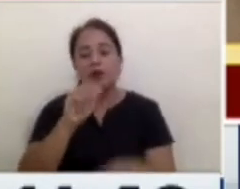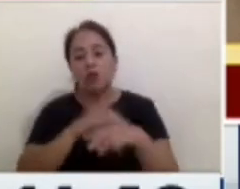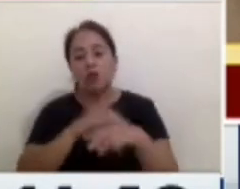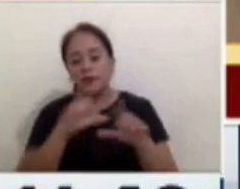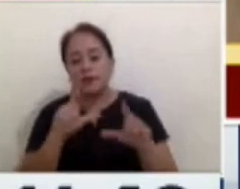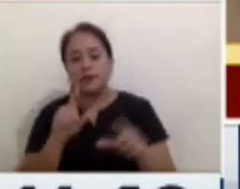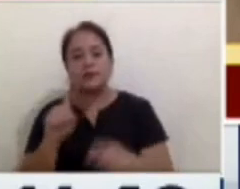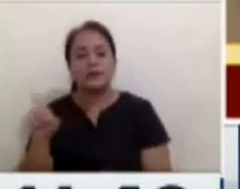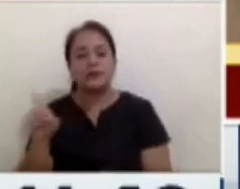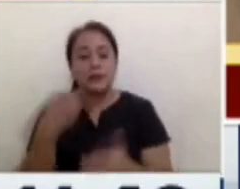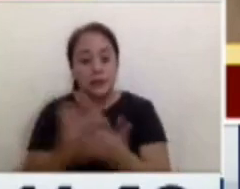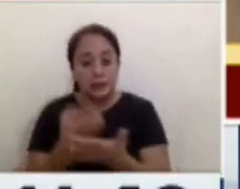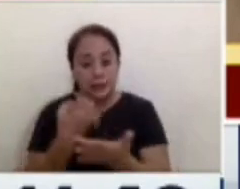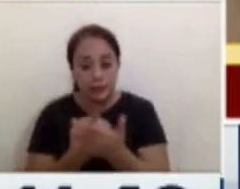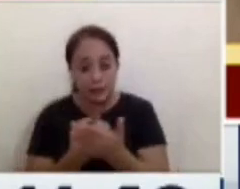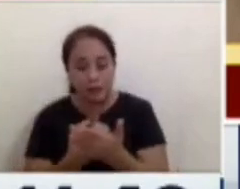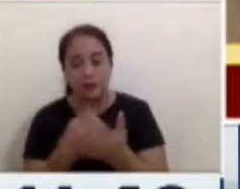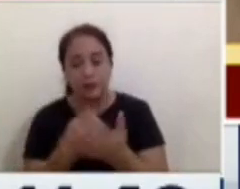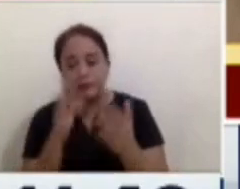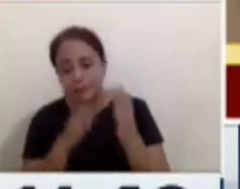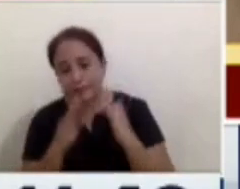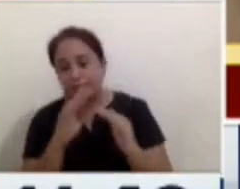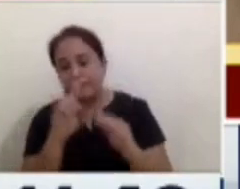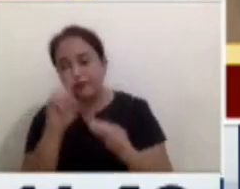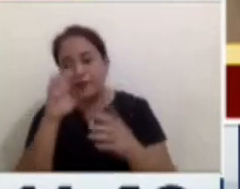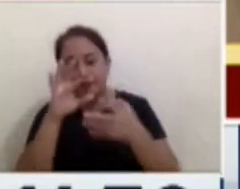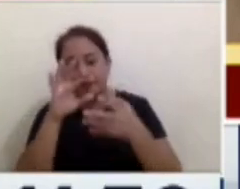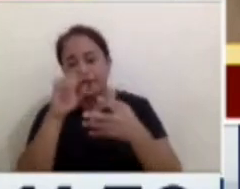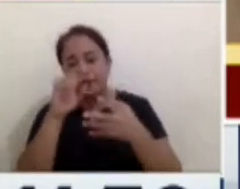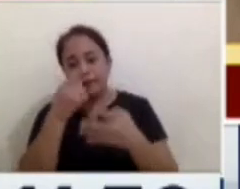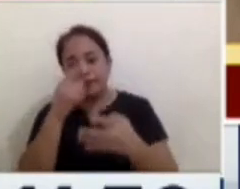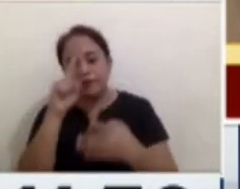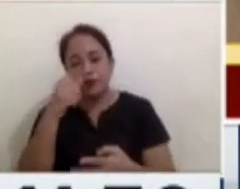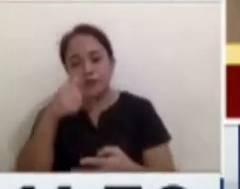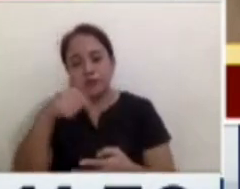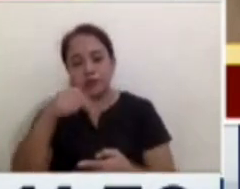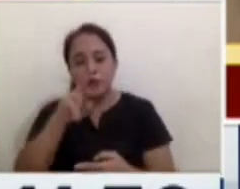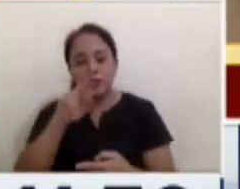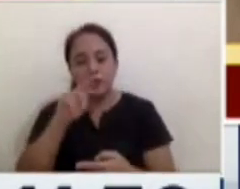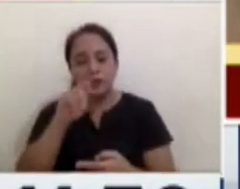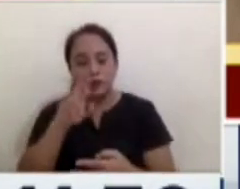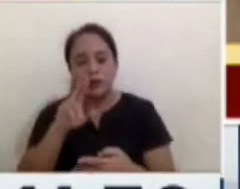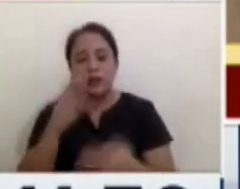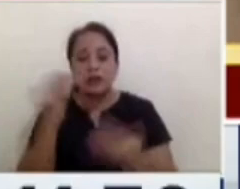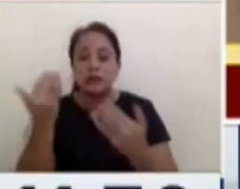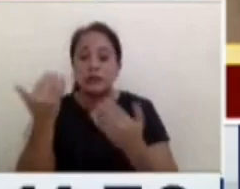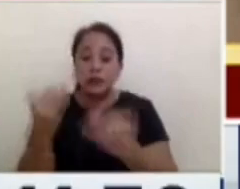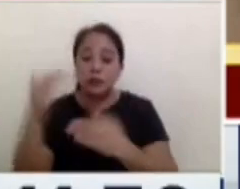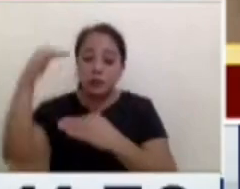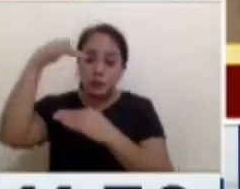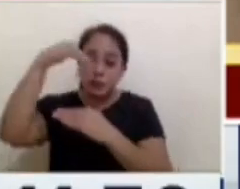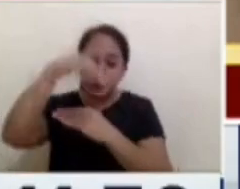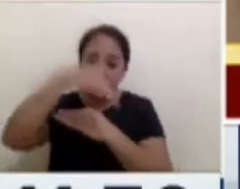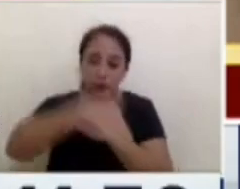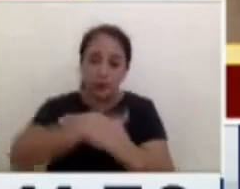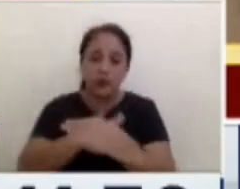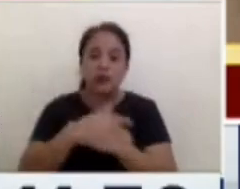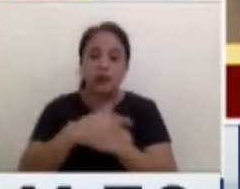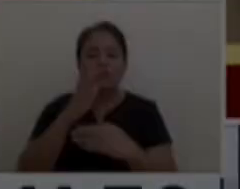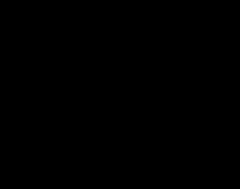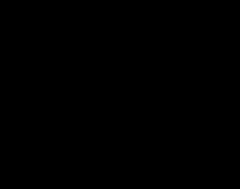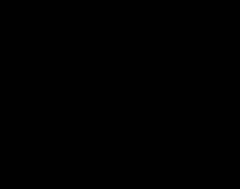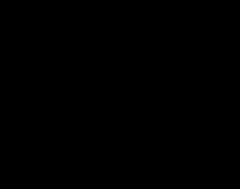humabol if not next year by 2022. Yan naman po yung ating pinangako or target.